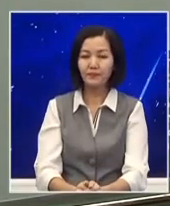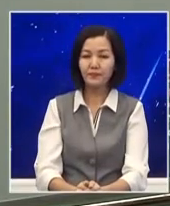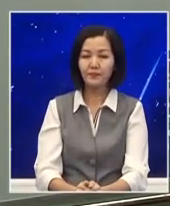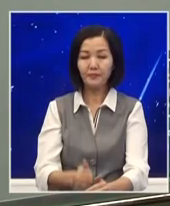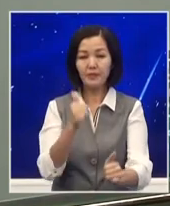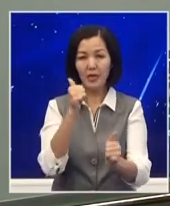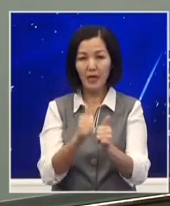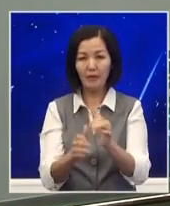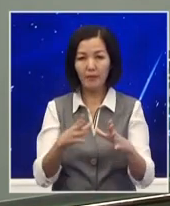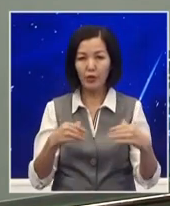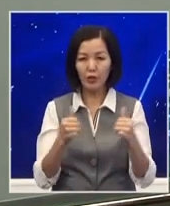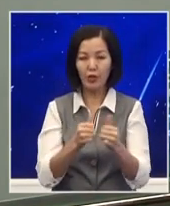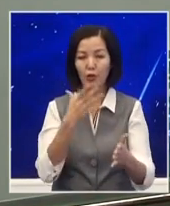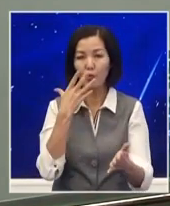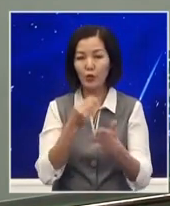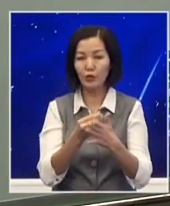Әрбір жанұя өз тарапынан